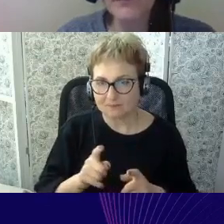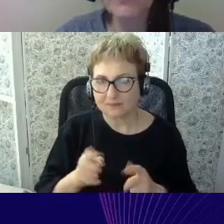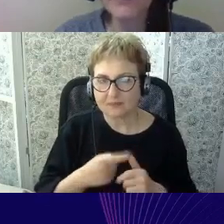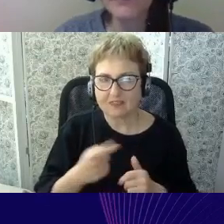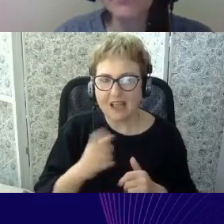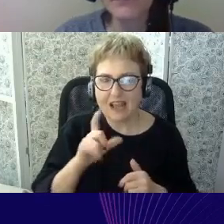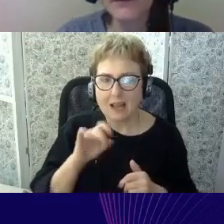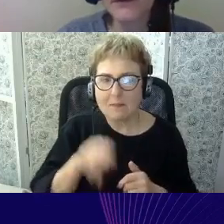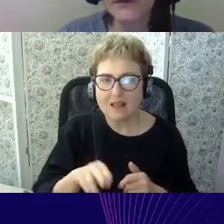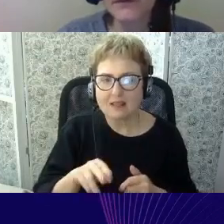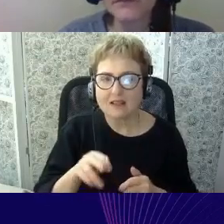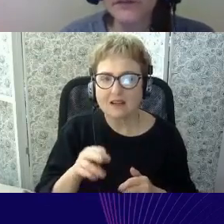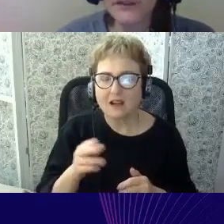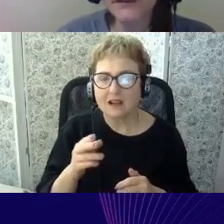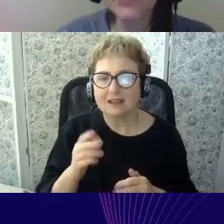так называемым элементом